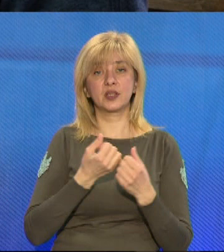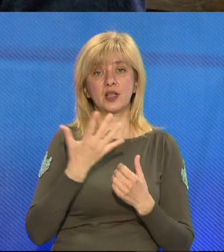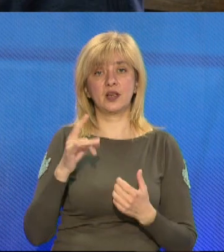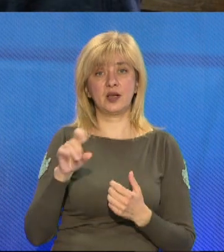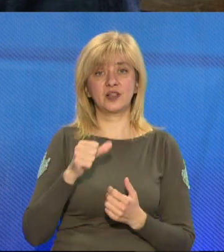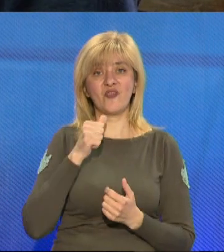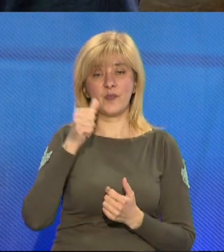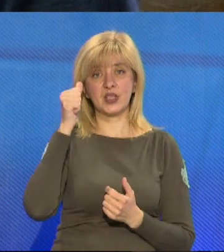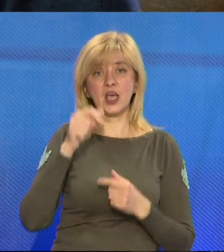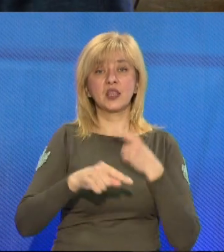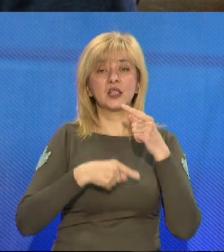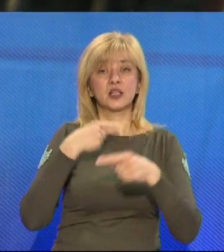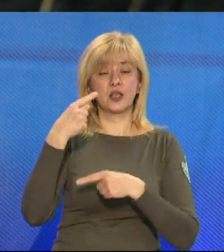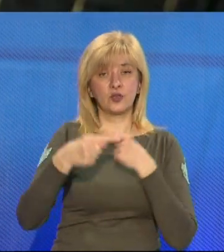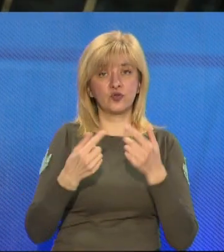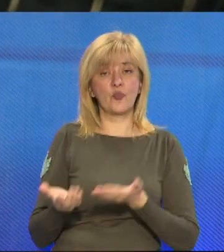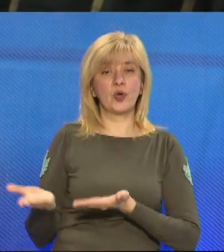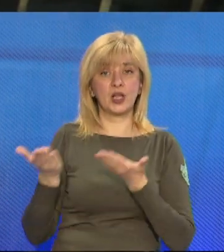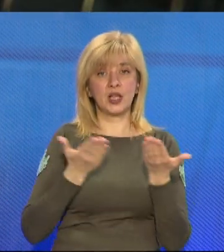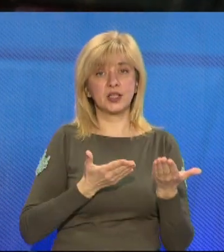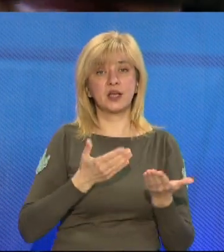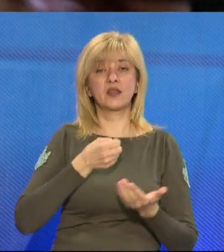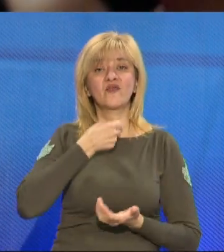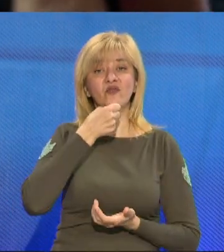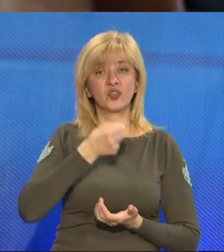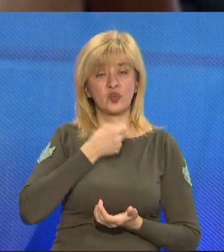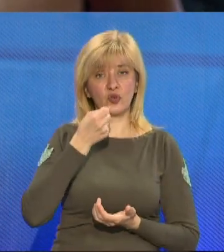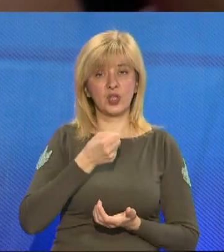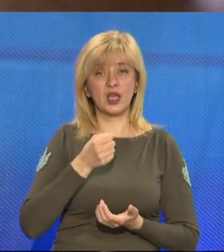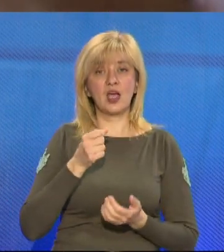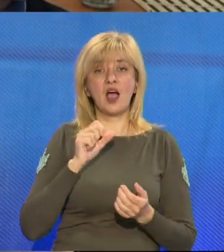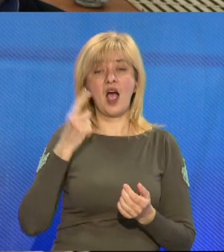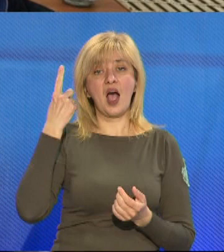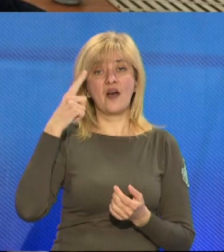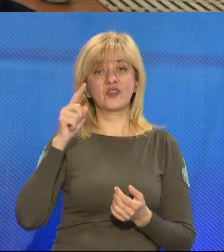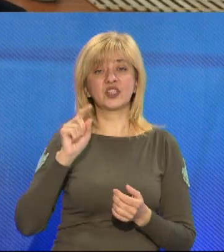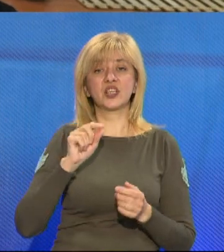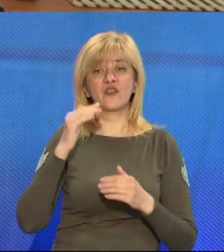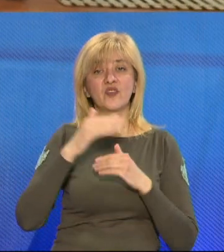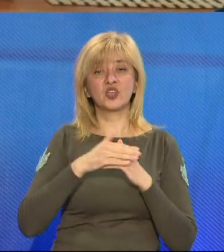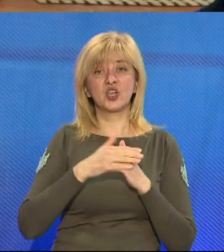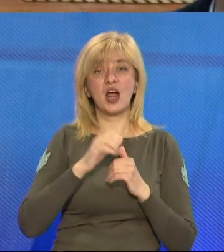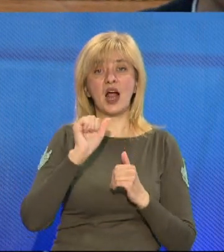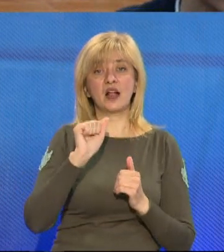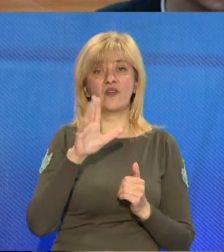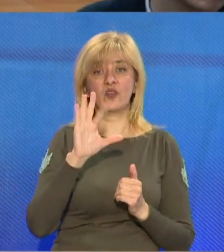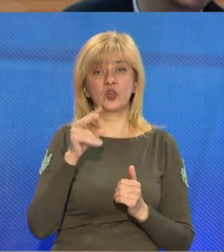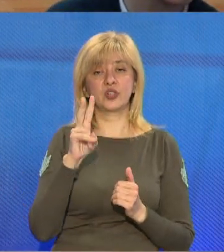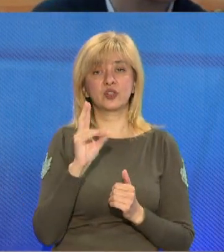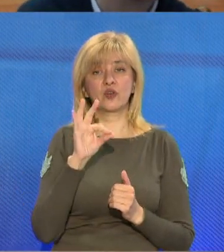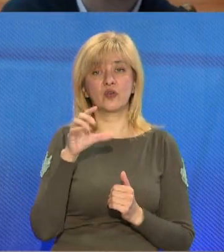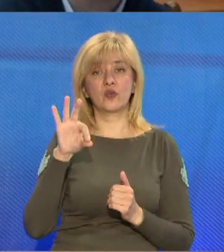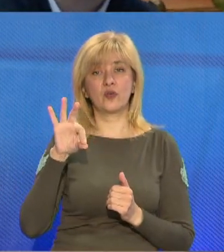запрошение отрымают дорослые читачи. Для их рыхтуется авторский вечер соліста-вокаліста Гродзенской областной филармонии Александра Валынскага.